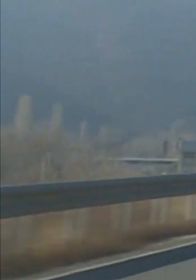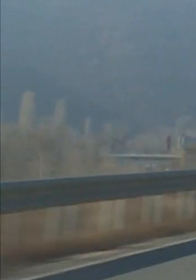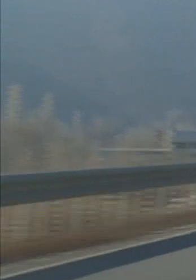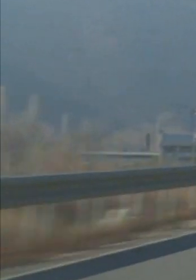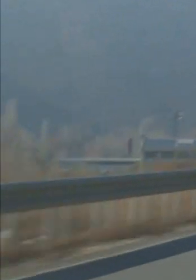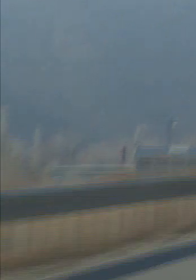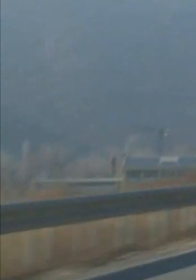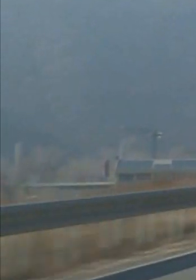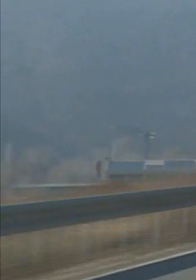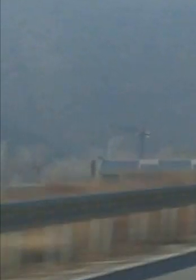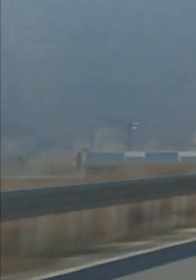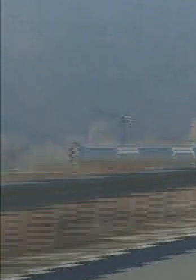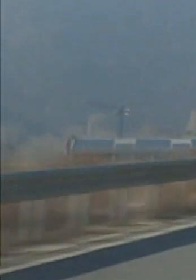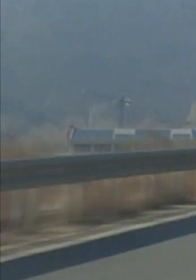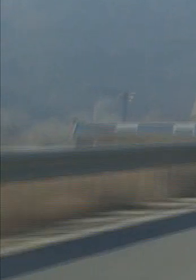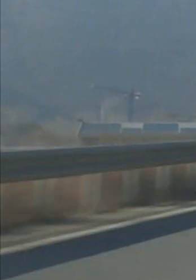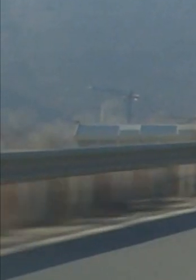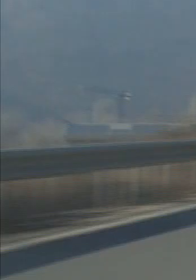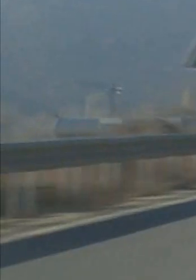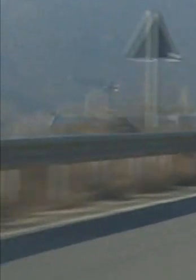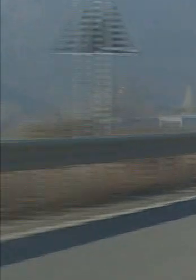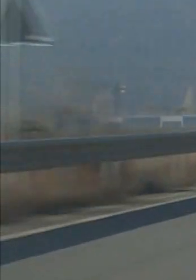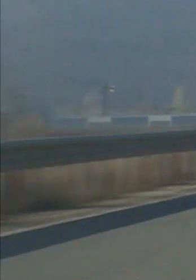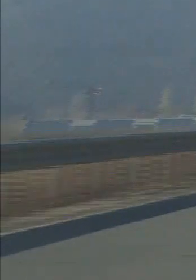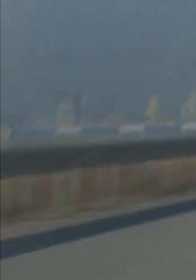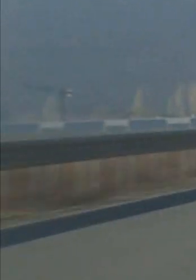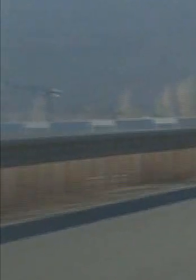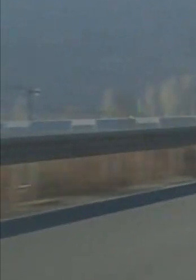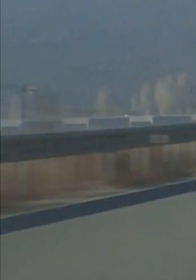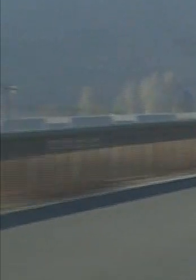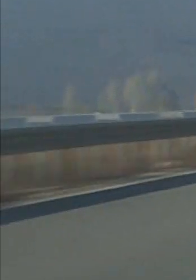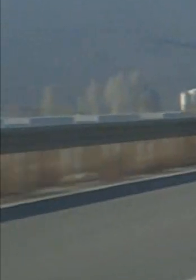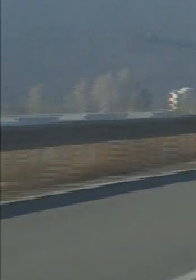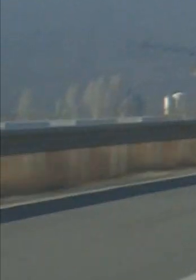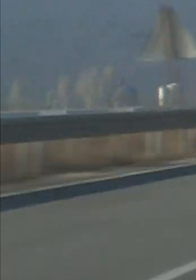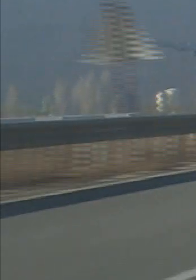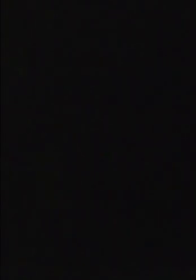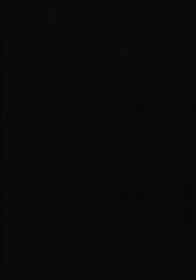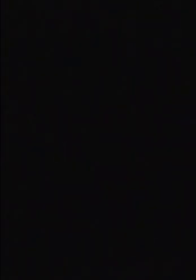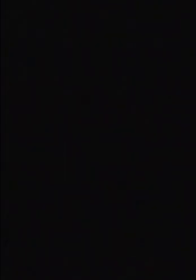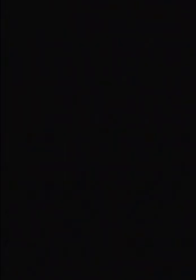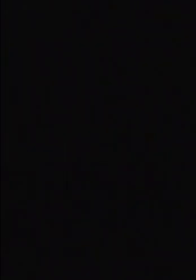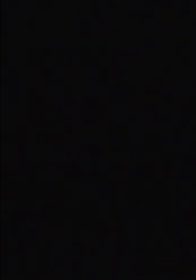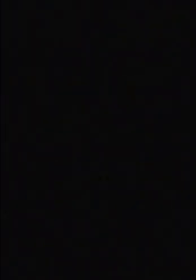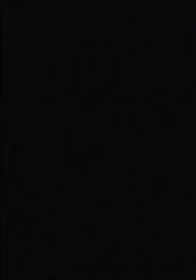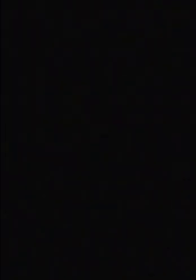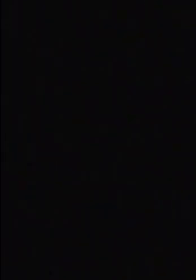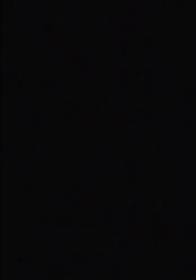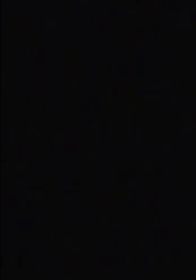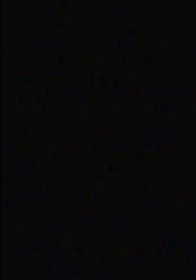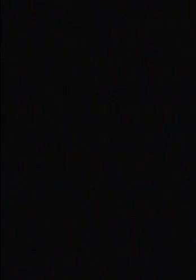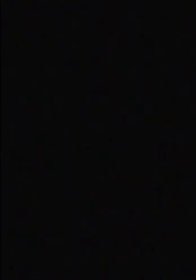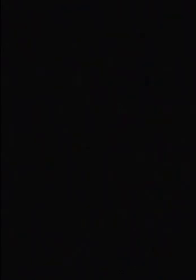Изградбата стартува во август. Веќе се избрани консултанти и изведувач, а надзорот е во процес на евалуација. Вториот дел од автопатот ќе го